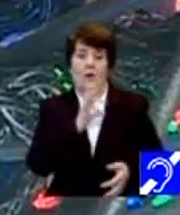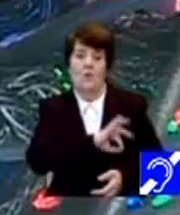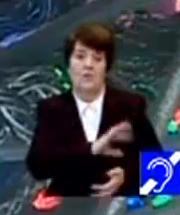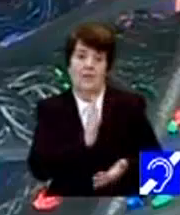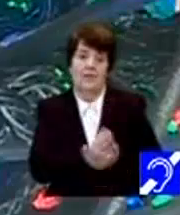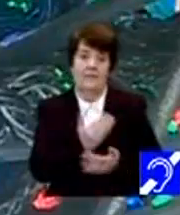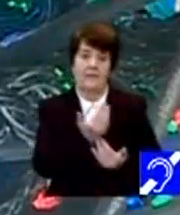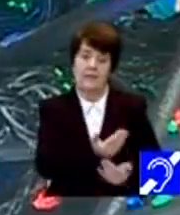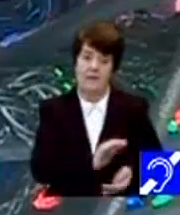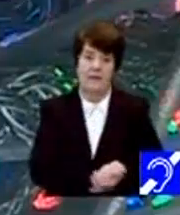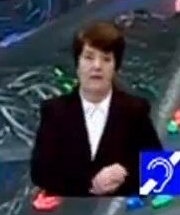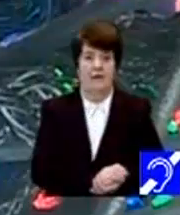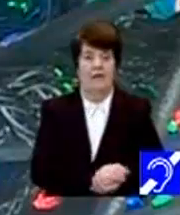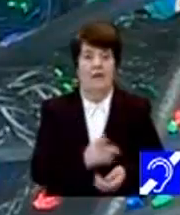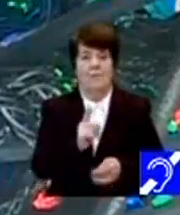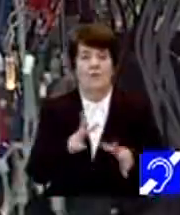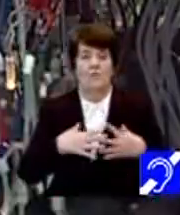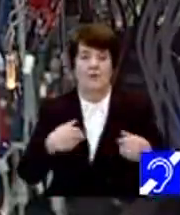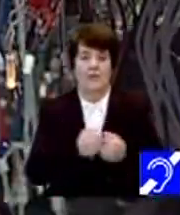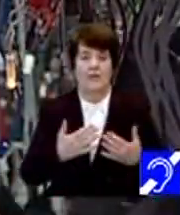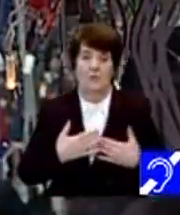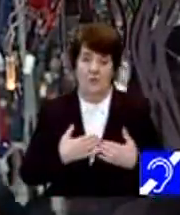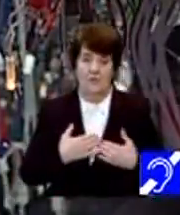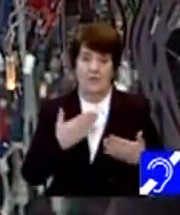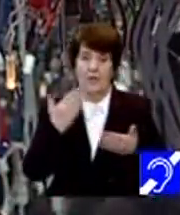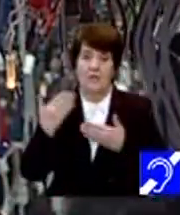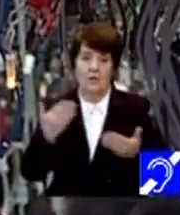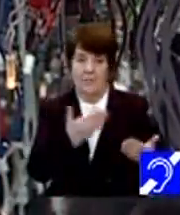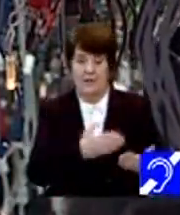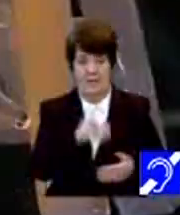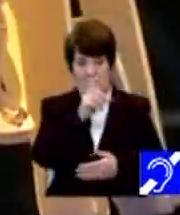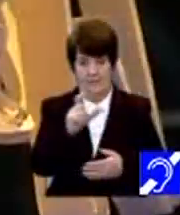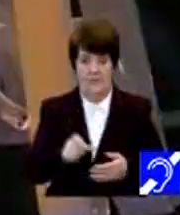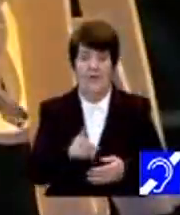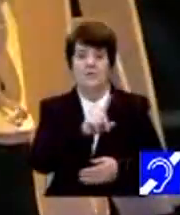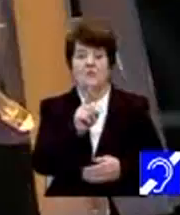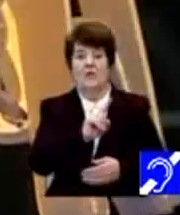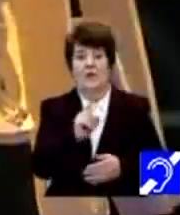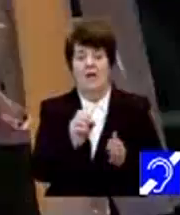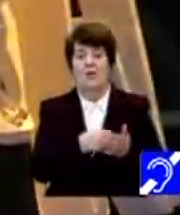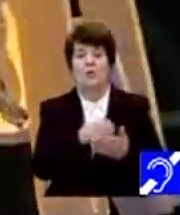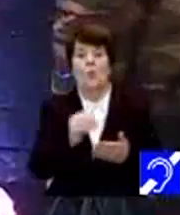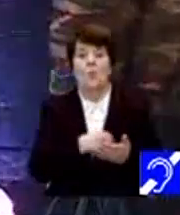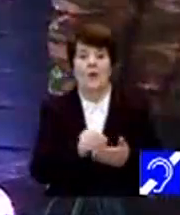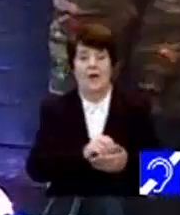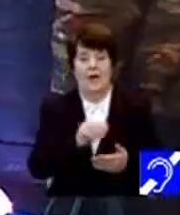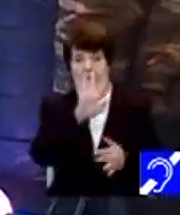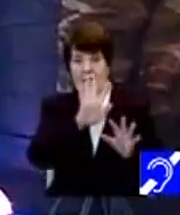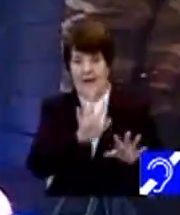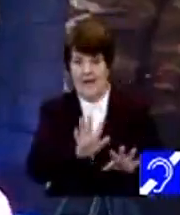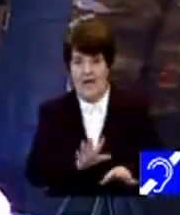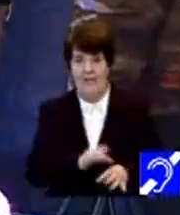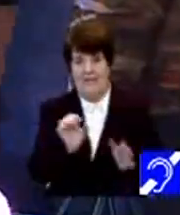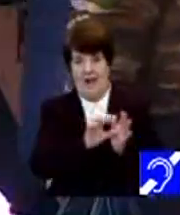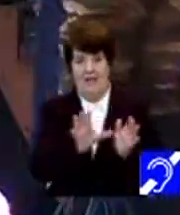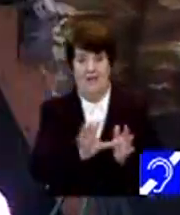de utile sunt ele și cât de sigure sunt pentru familia noastră. I-am întrebat pe unii cumpărători ce fel de ghirlande și de unde le procură și